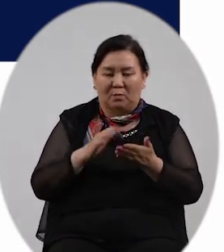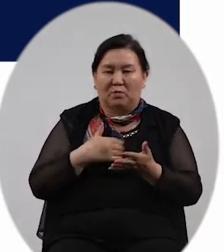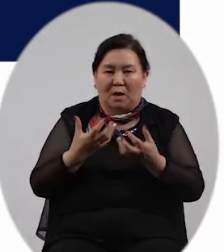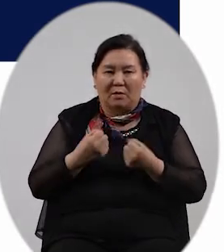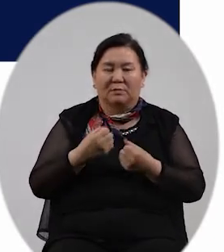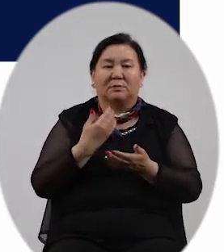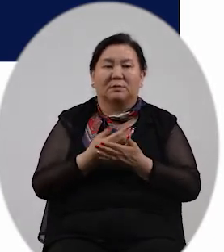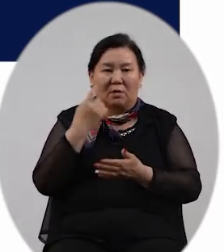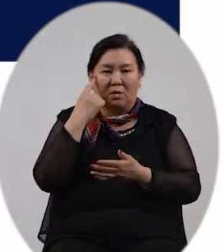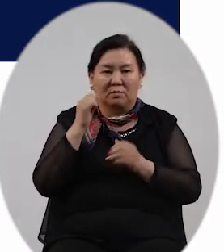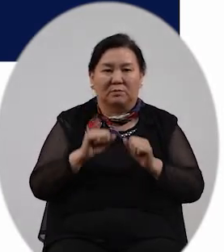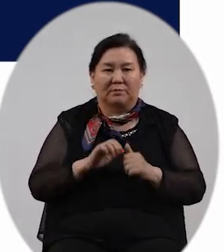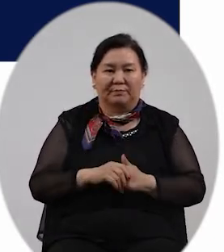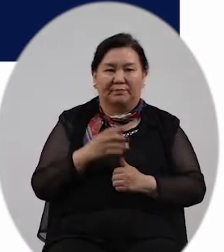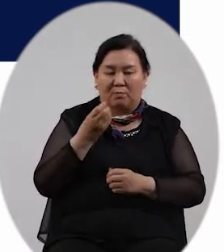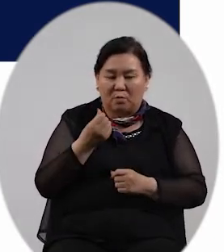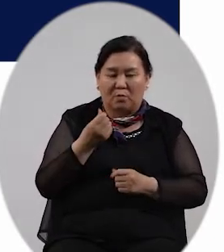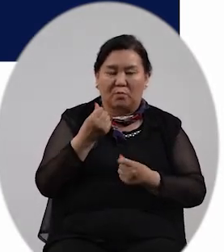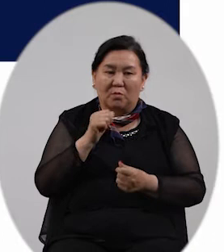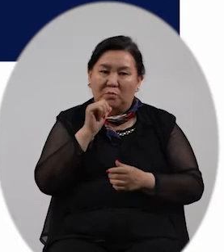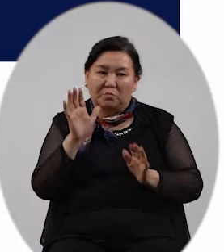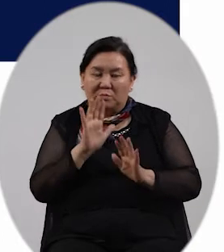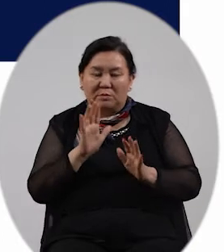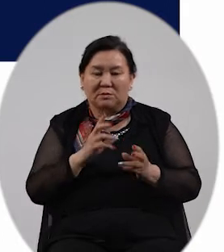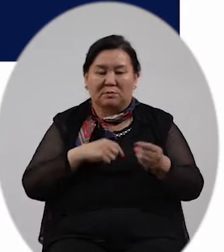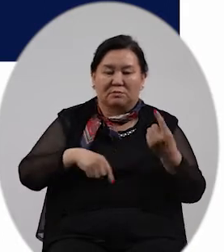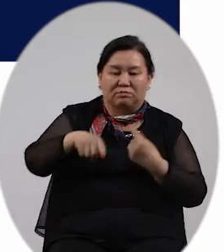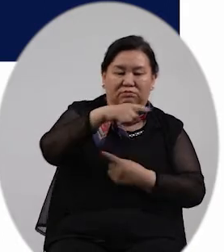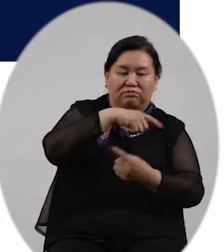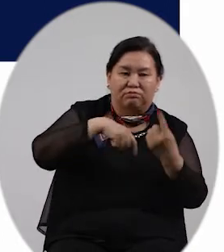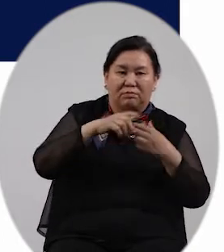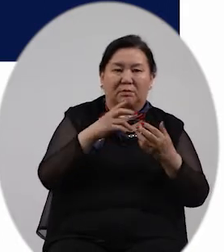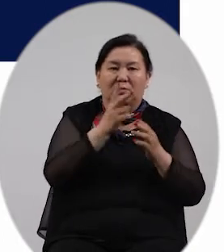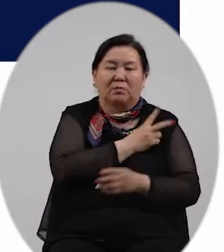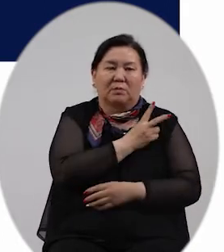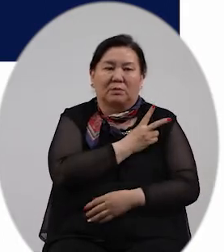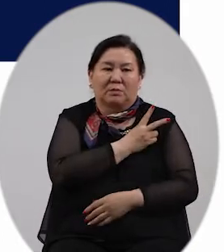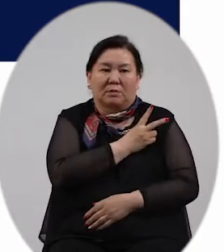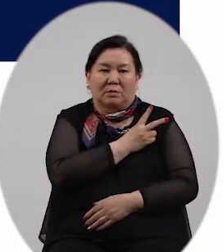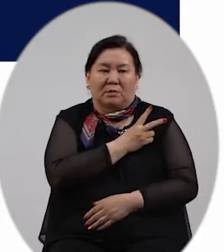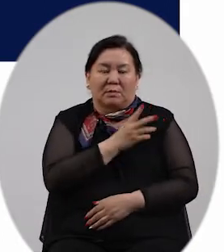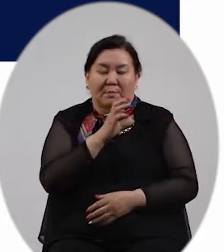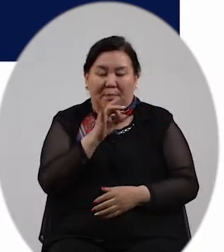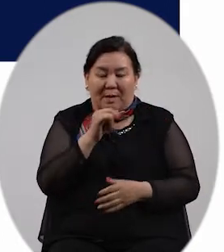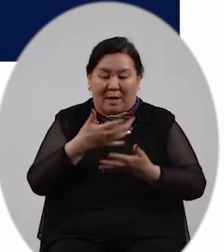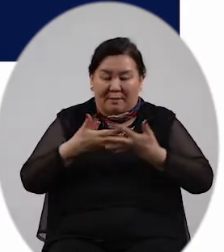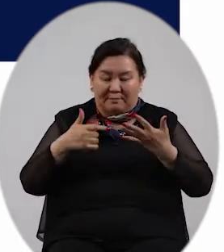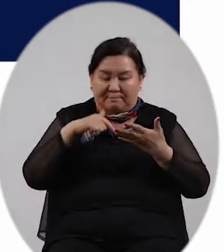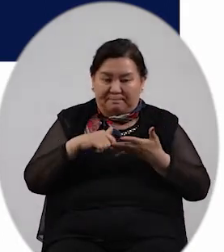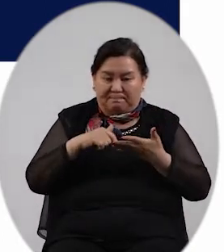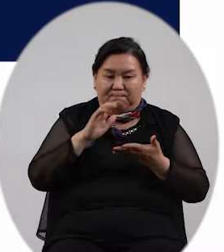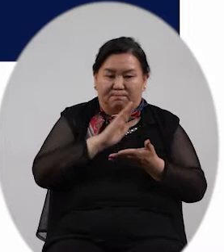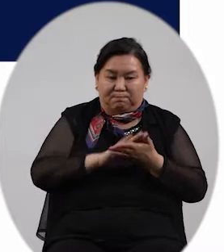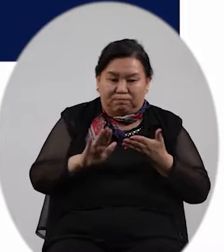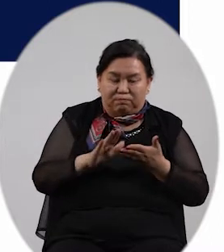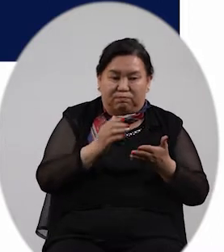талаа гэж ойлгож байна. Тэгэхээр мөнгөн болон мөнгөн бус хэлбэрээр одоо төлөх үүрэгтэй гэдэг дээр бид нар юуг ойлгож байгаа гэхээр тухайн бараа бүтээгдэхүүнийг худалдаа авсан